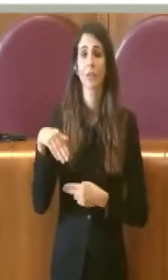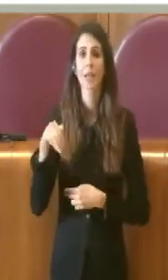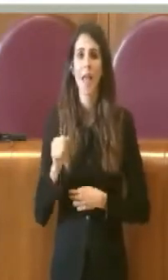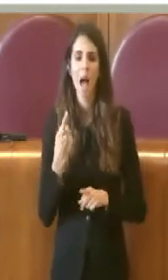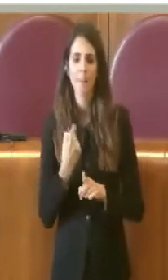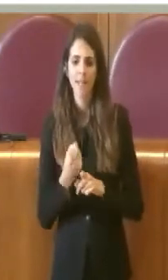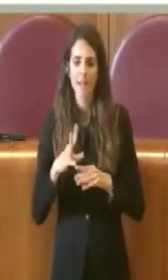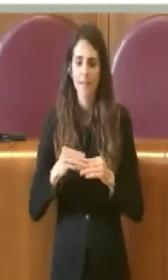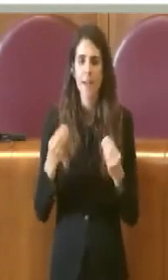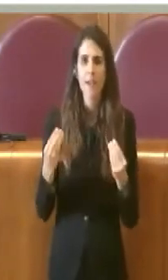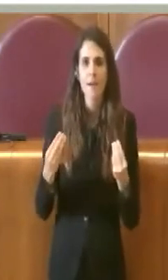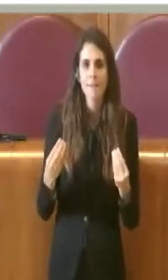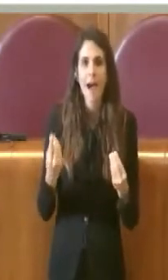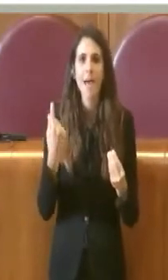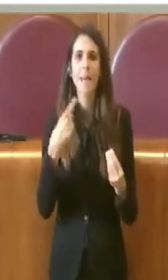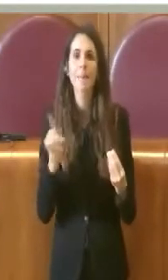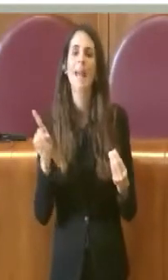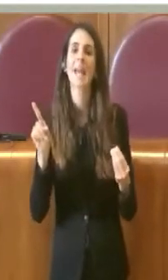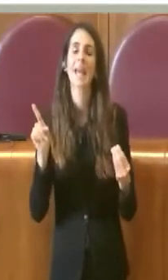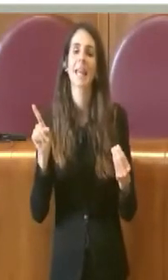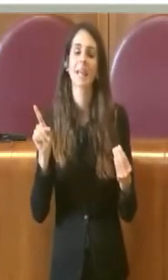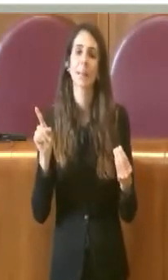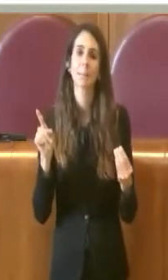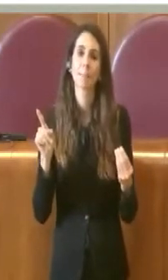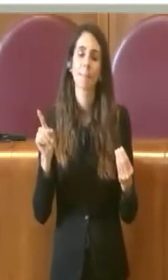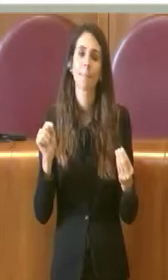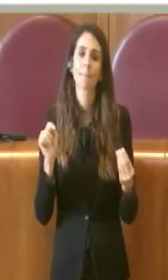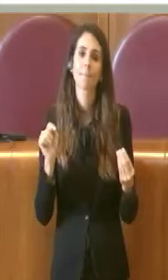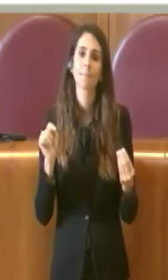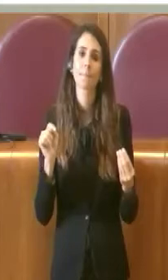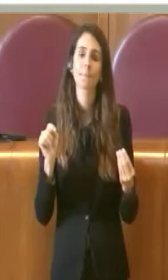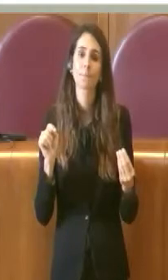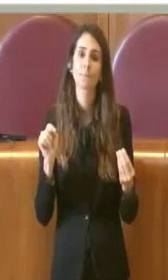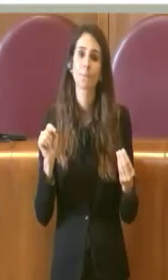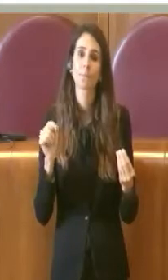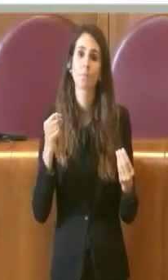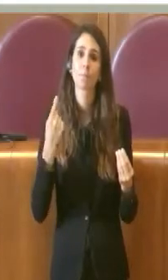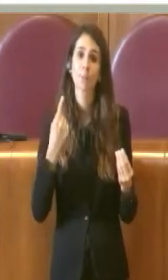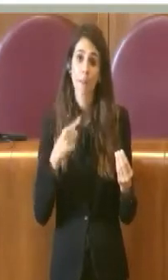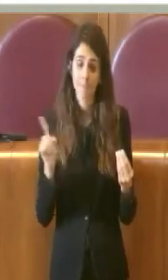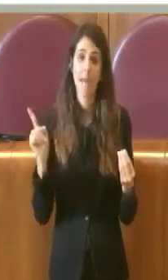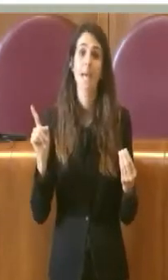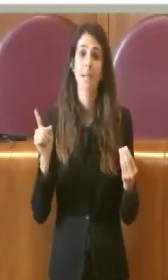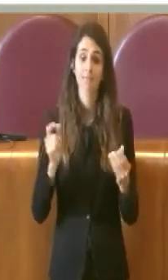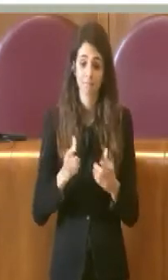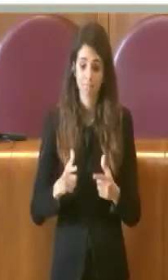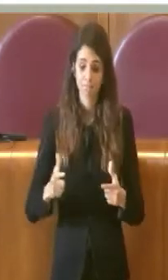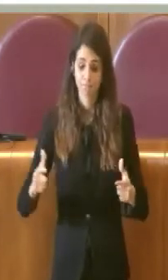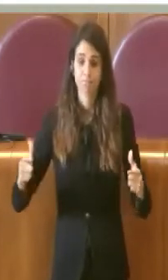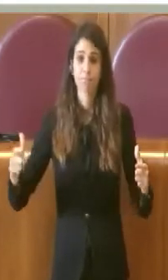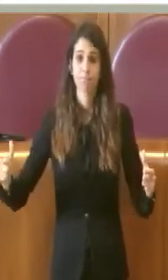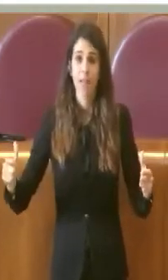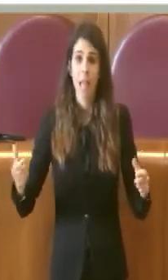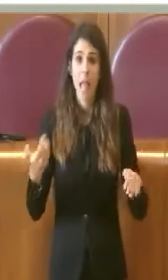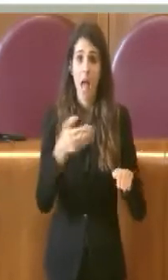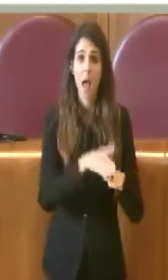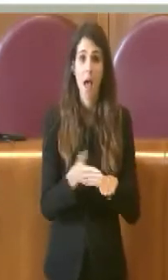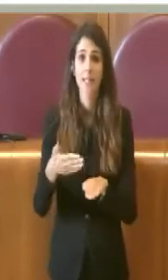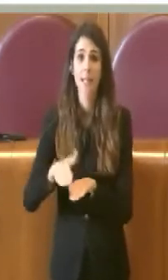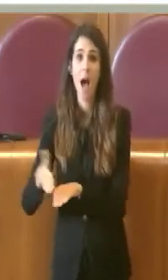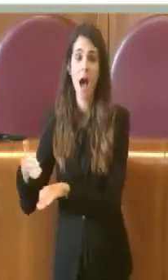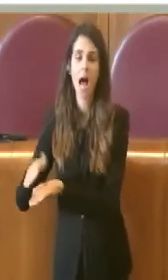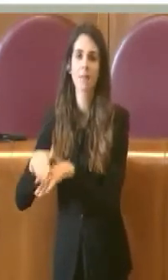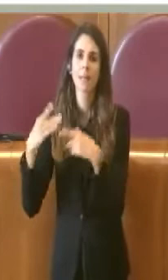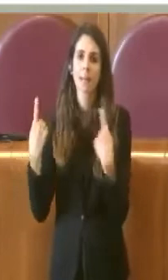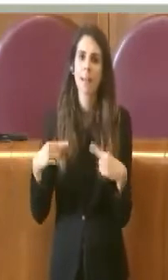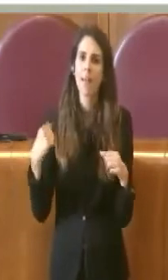dovesse fare per poter ampliare la possibilità di inumare le persone, le salme. Ebbene, è stato un